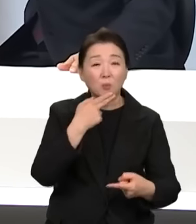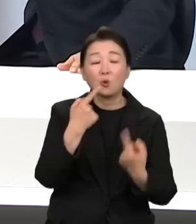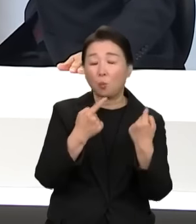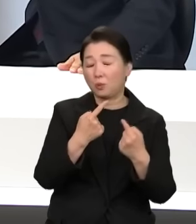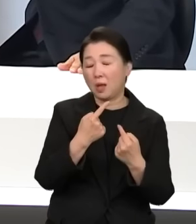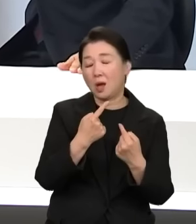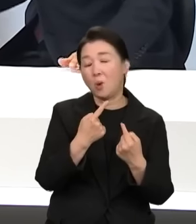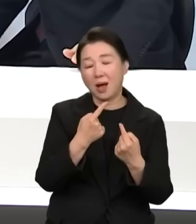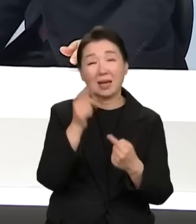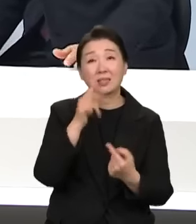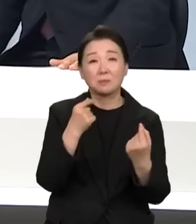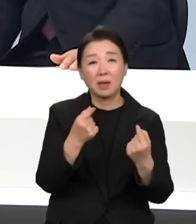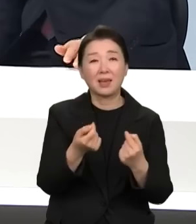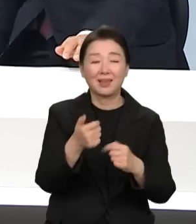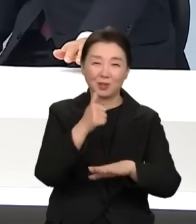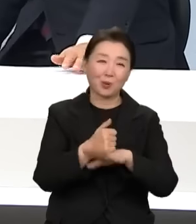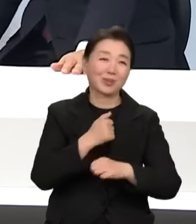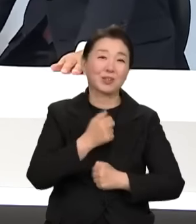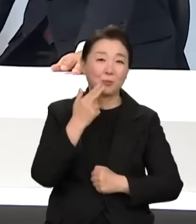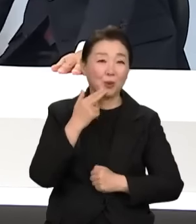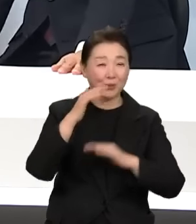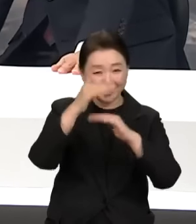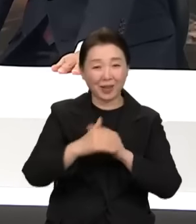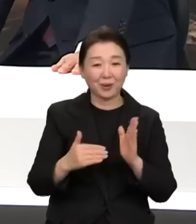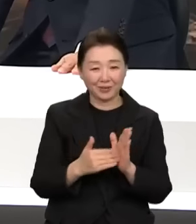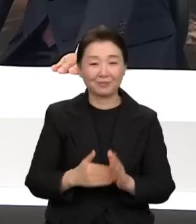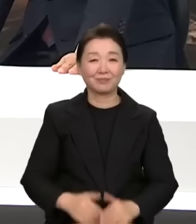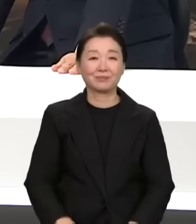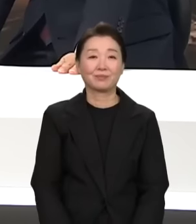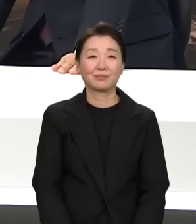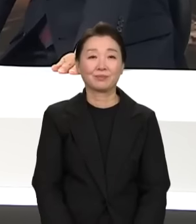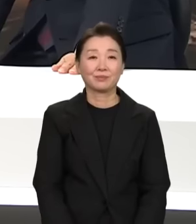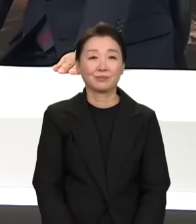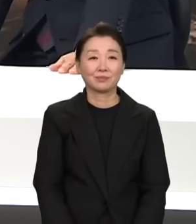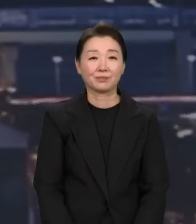결국에는 지켜지진 않았습니다. 알겠습니다. 오늘은 여기까지 듣죠. 이성대 기자였습니다.